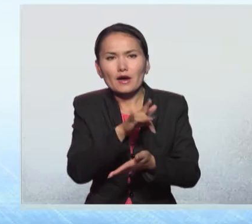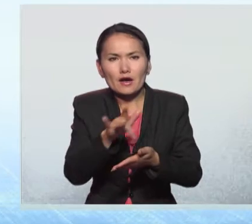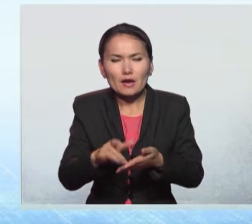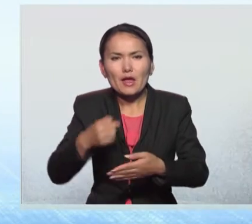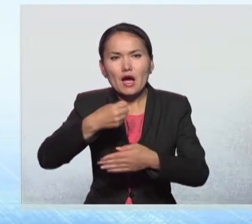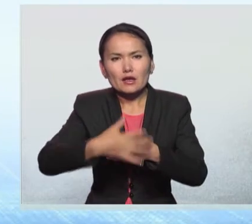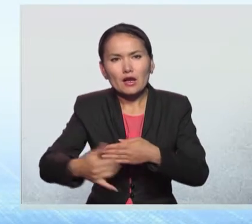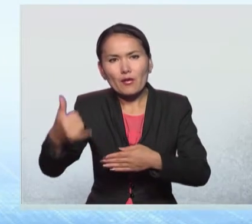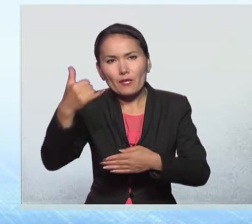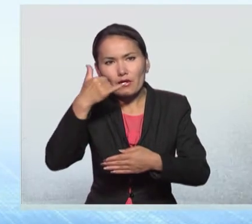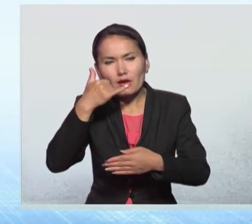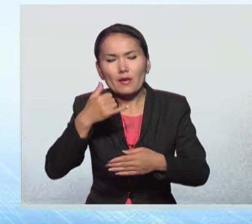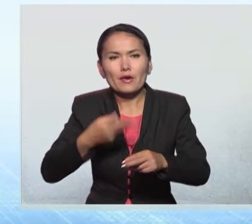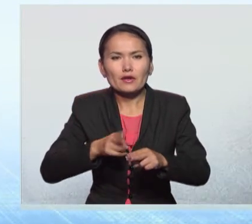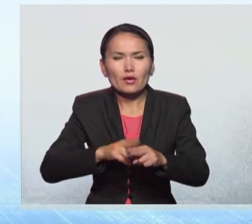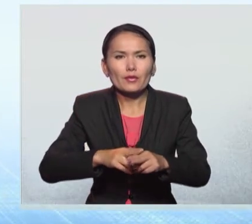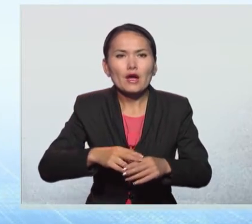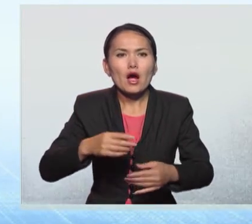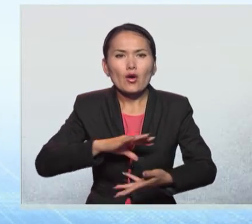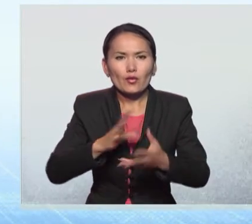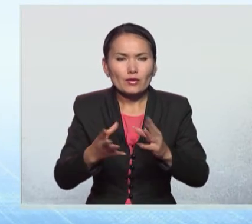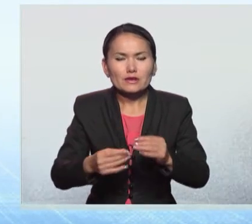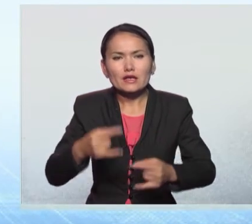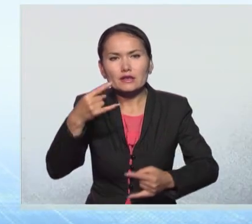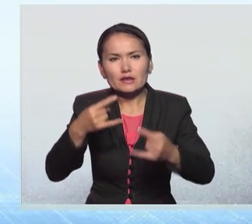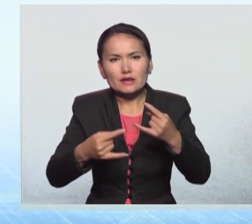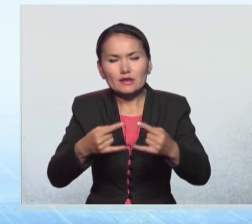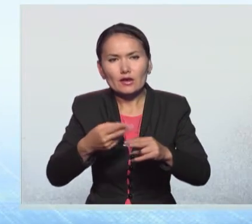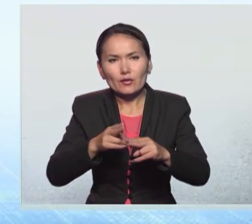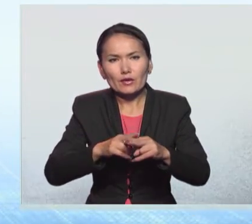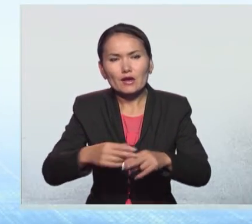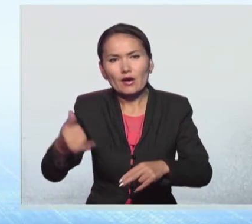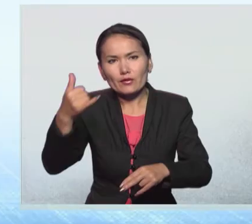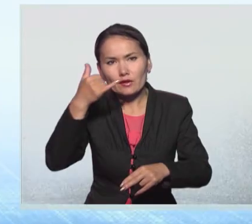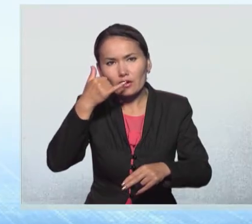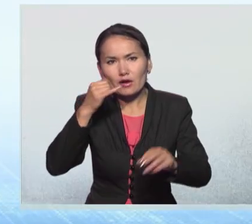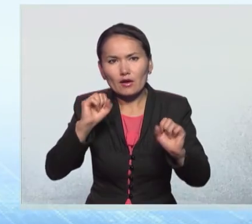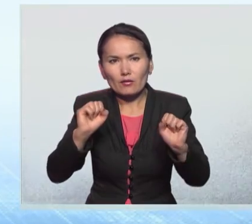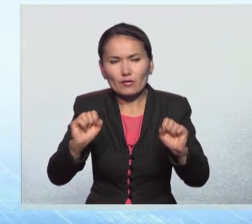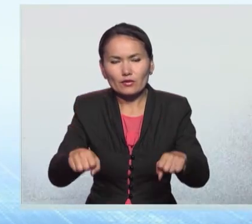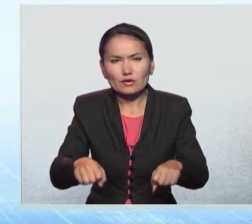жағдайлар департаментіне теледидар экранында көрсетілген мына телефон нөмірлеріне хабарласуына болады.